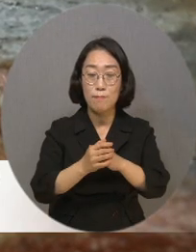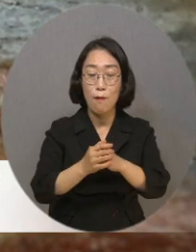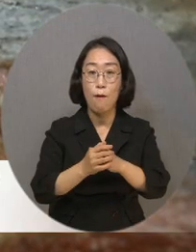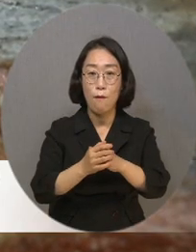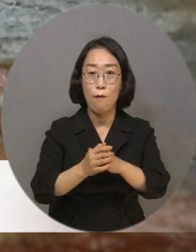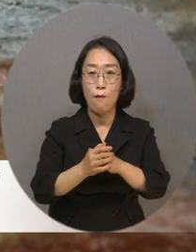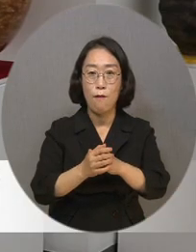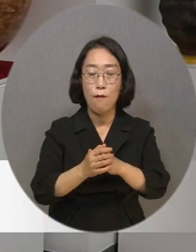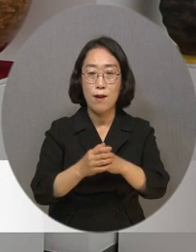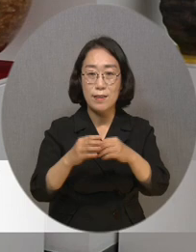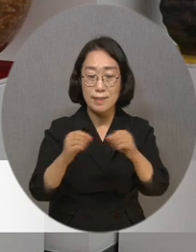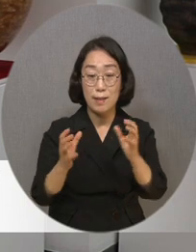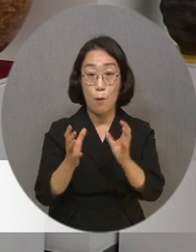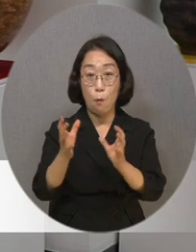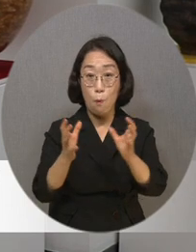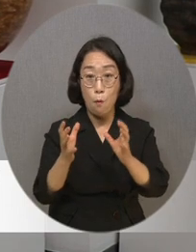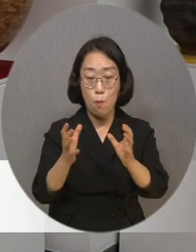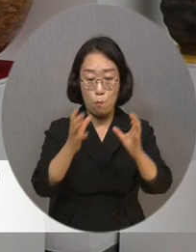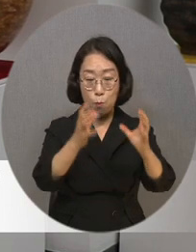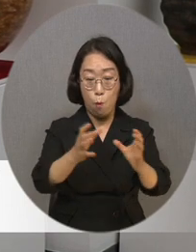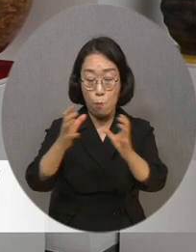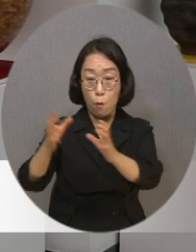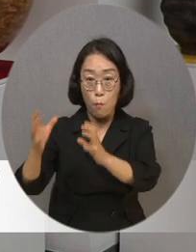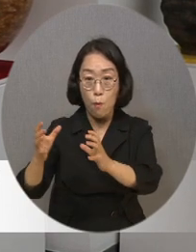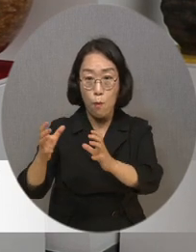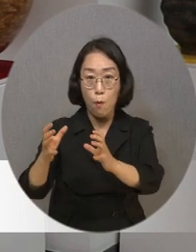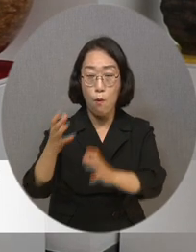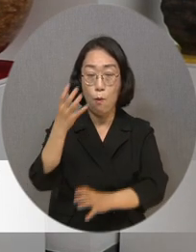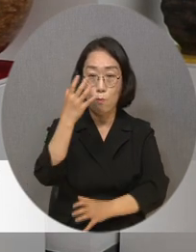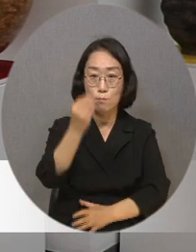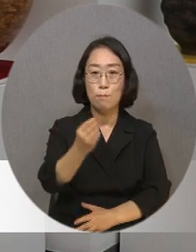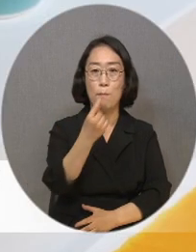있는 도자기들이 시선을 사로잡습니다.